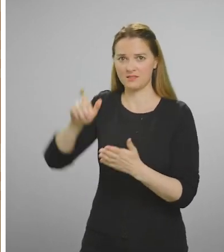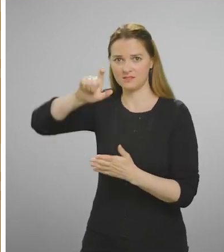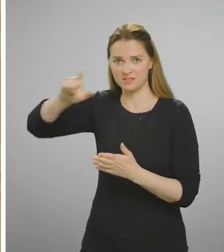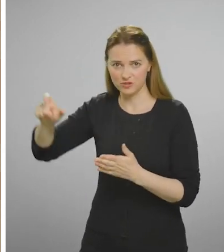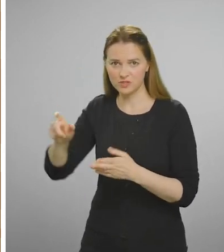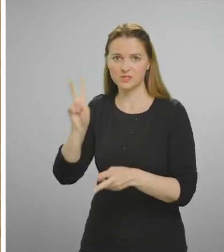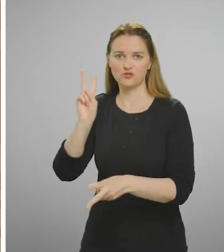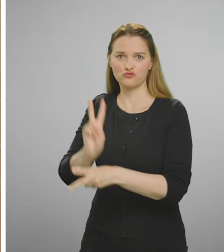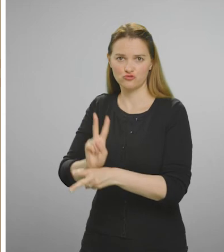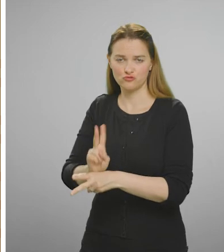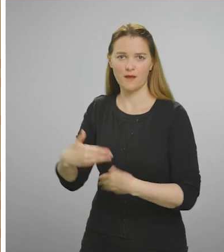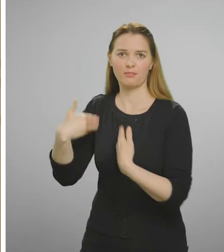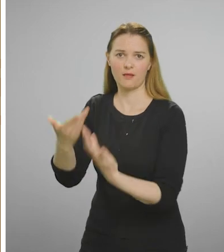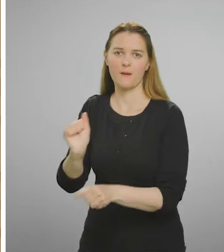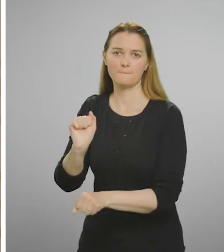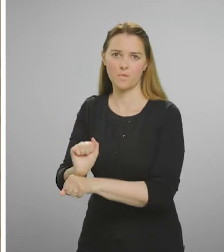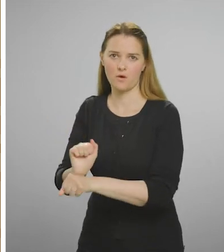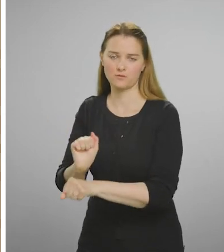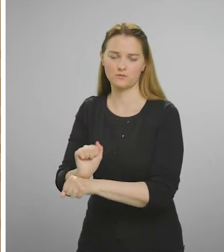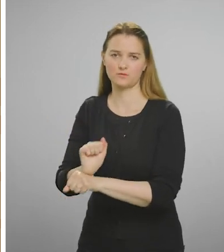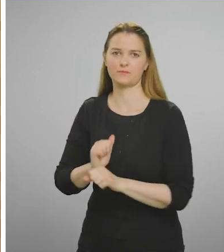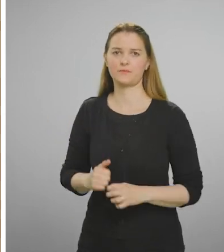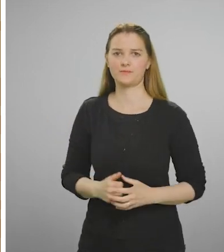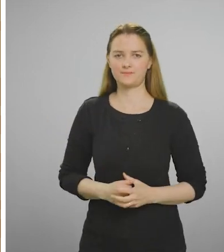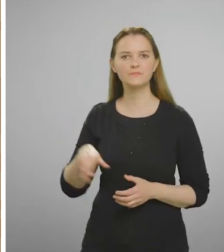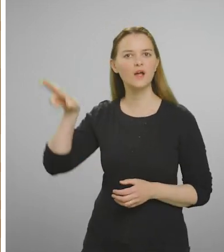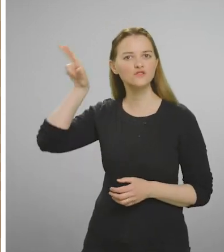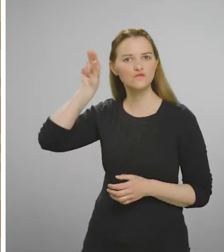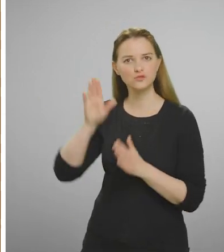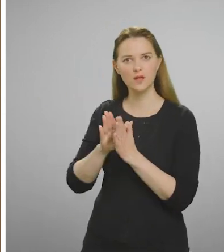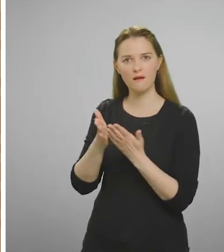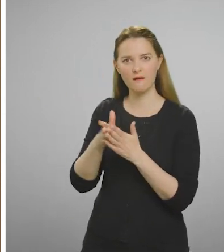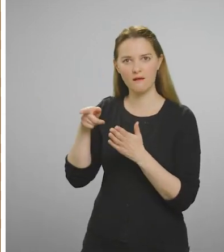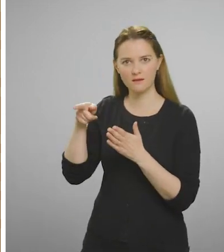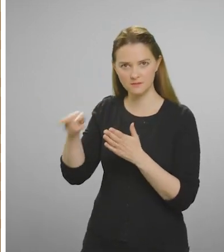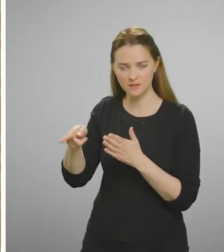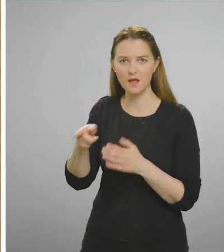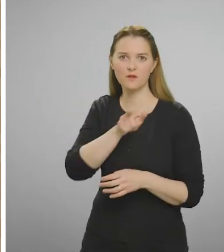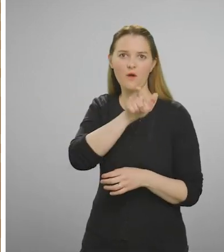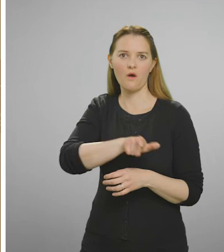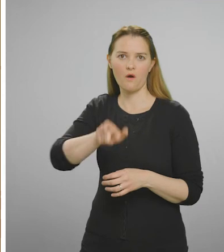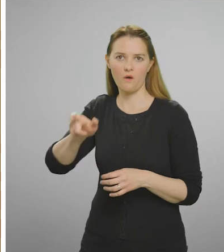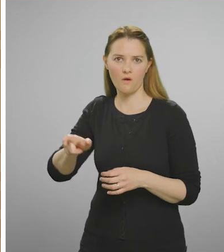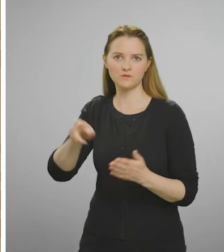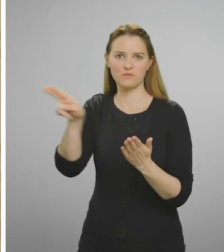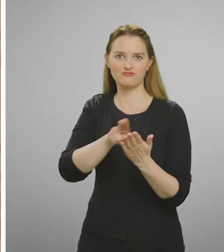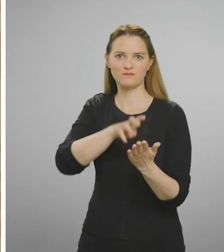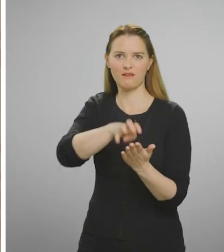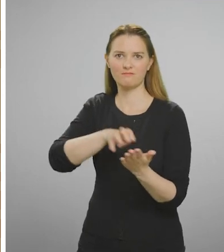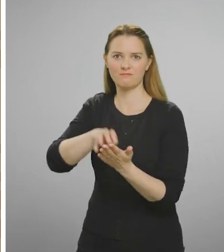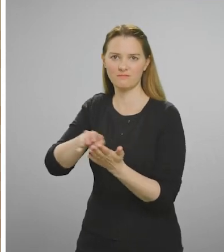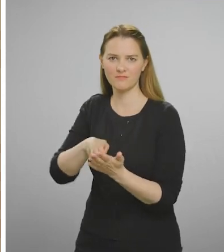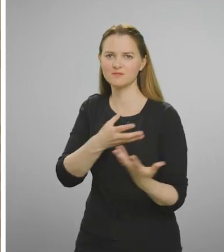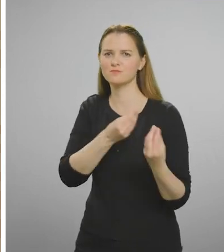proizvode, pohranjuju, obrađuju i daju na korištenje. Zvučne knjige pak u sebi čuvaju interpretacije